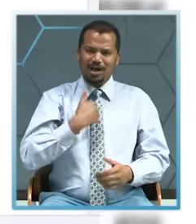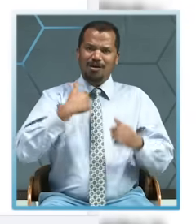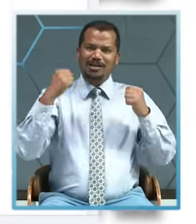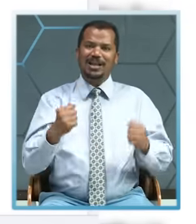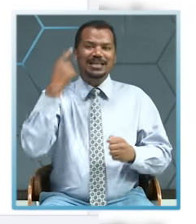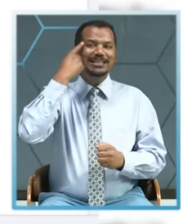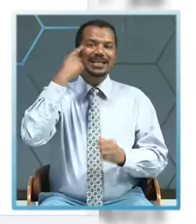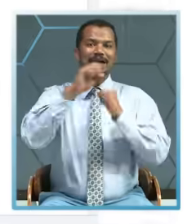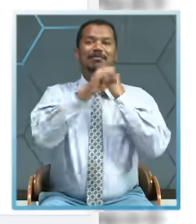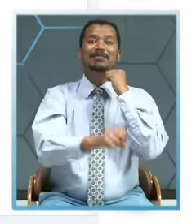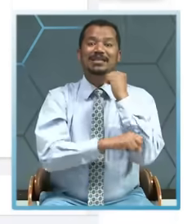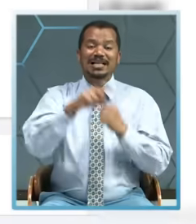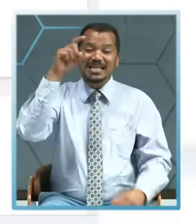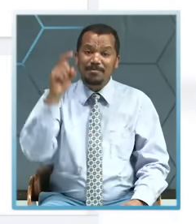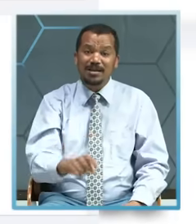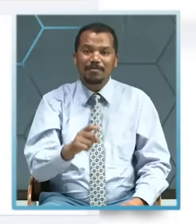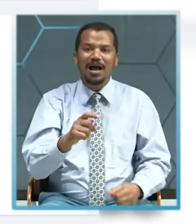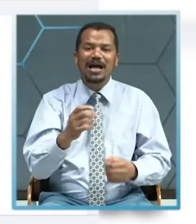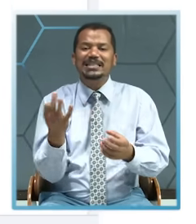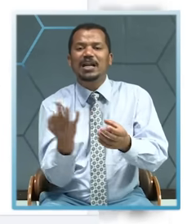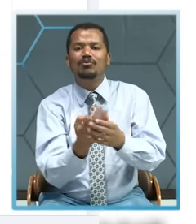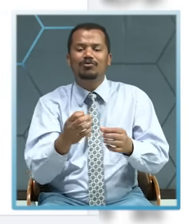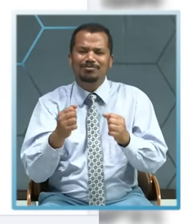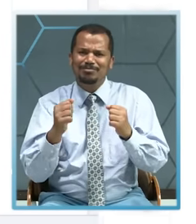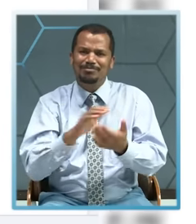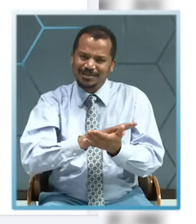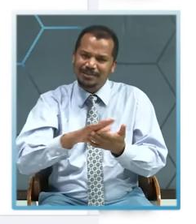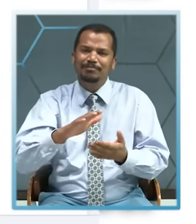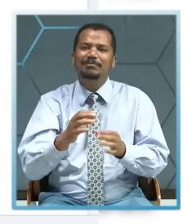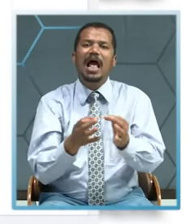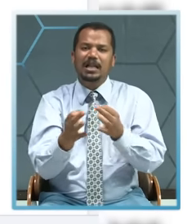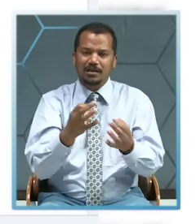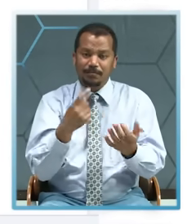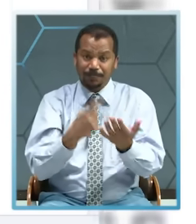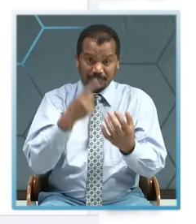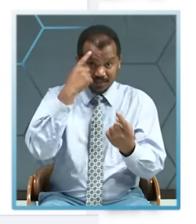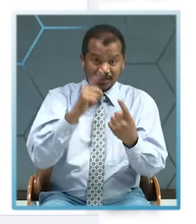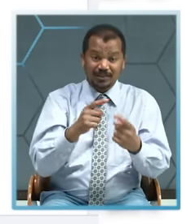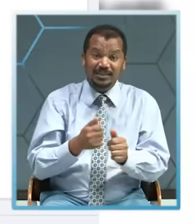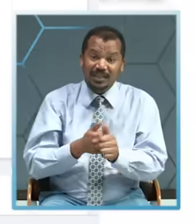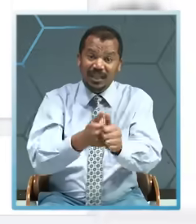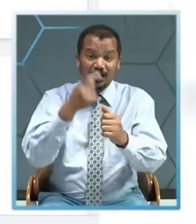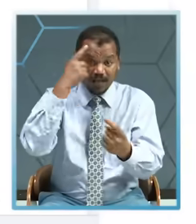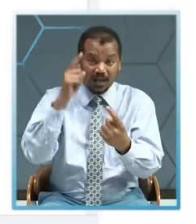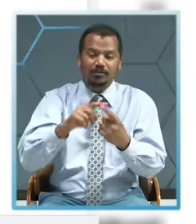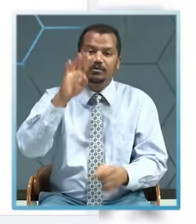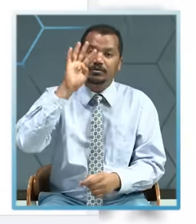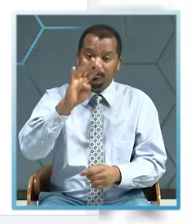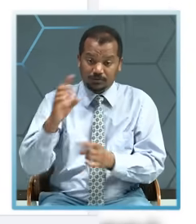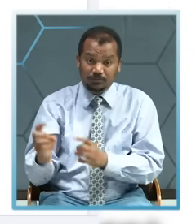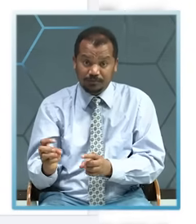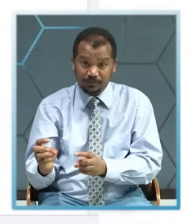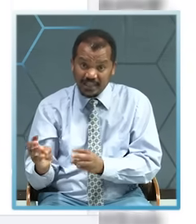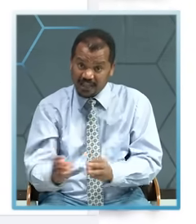መልኩ ራስዋን የቻለች ትግራይ መመስረት እንደሚገባ ሰነዱ በጥብቅ ያብራራል። ይህንን ግብ ለማስፈጸም ሊከተላቸው